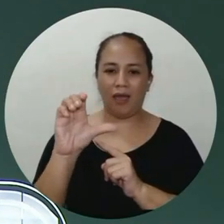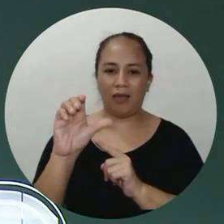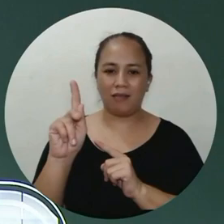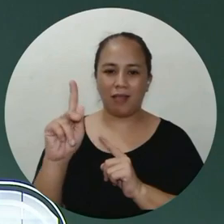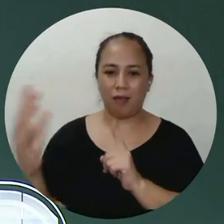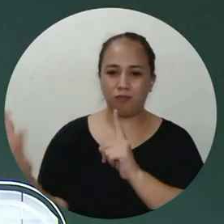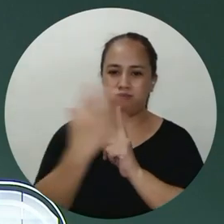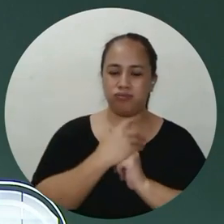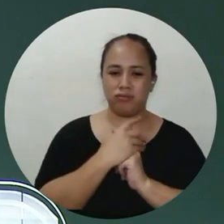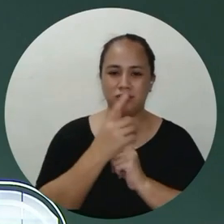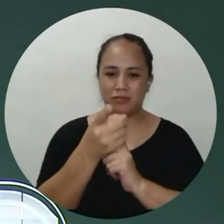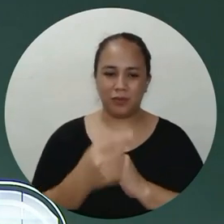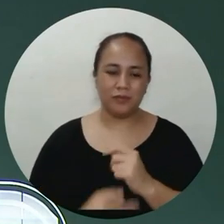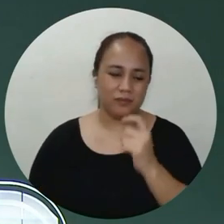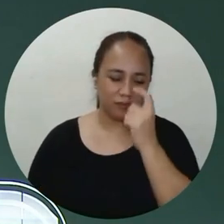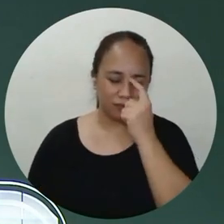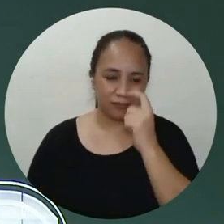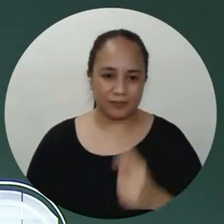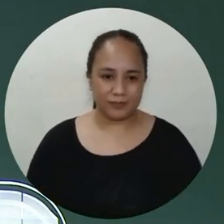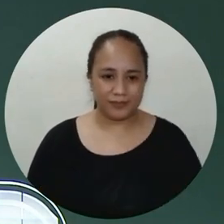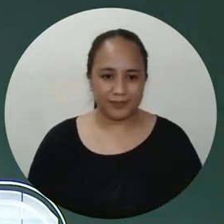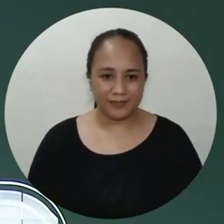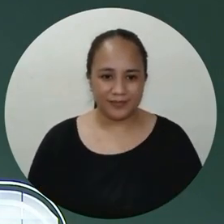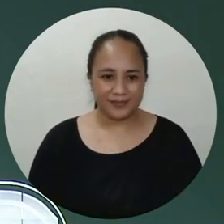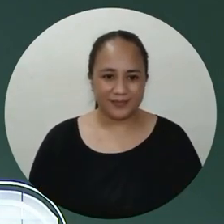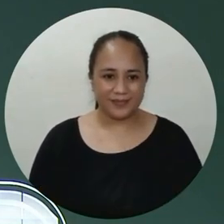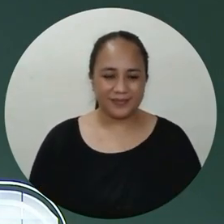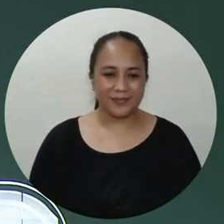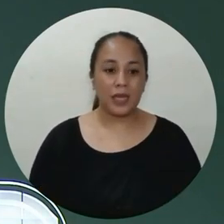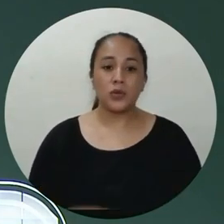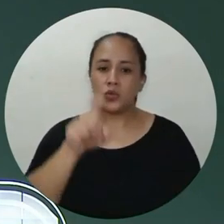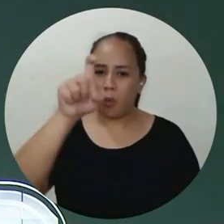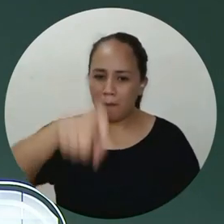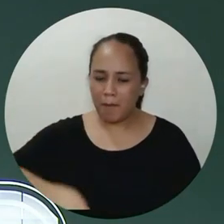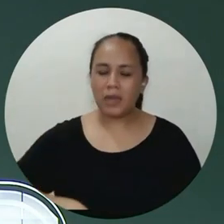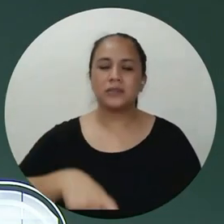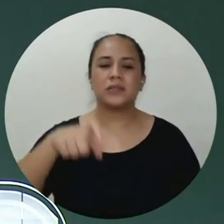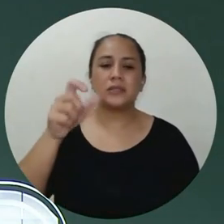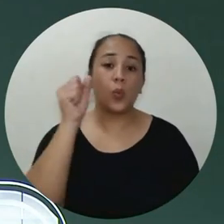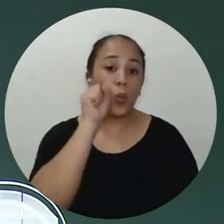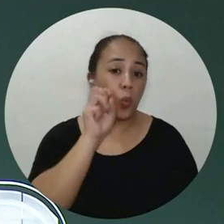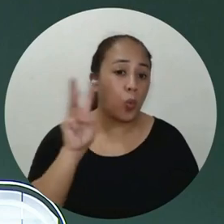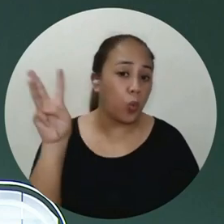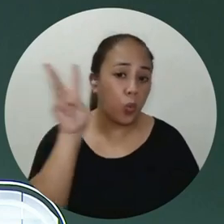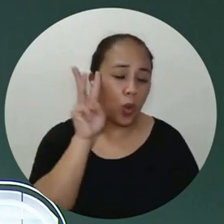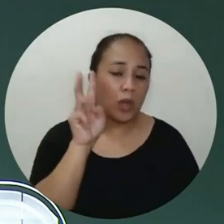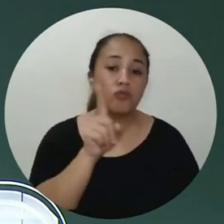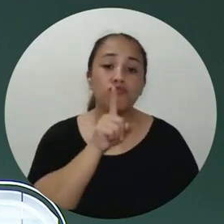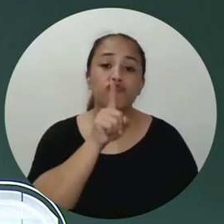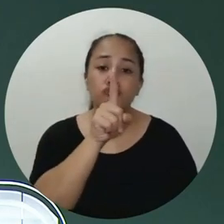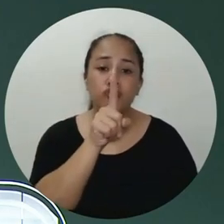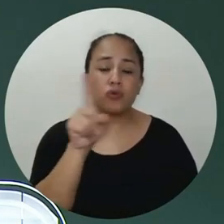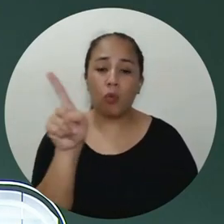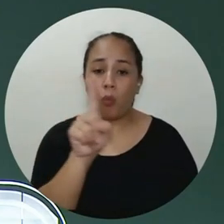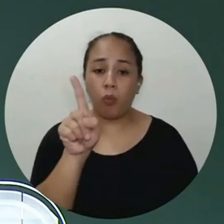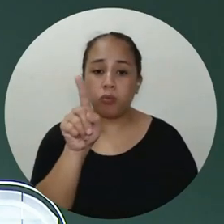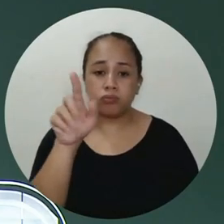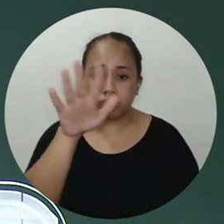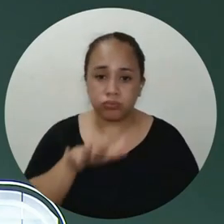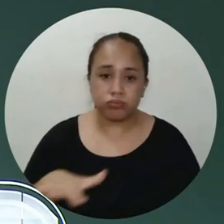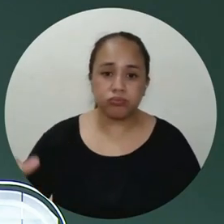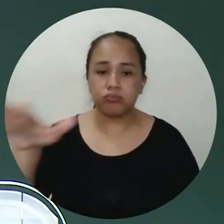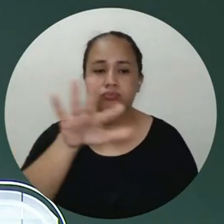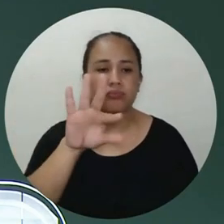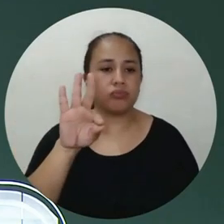현장의 실상을 여러분이 잘 아셔야 됩니다. You must be aware of the reality of the field. 자, 지금 여러분 현장에는요,